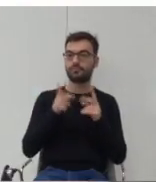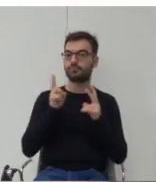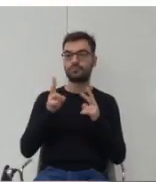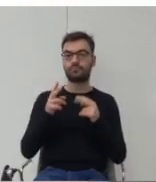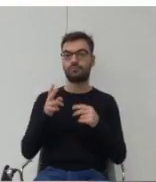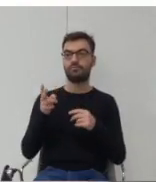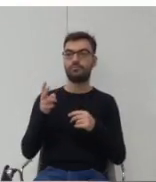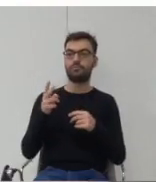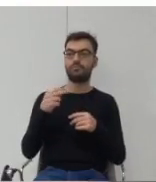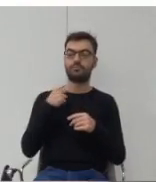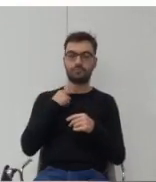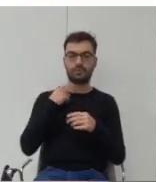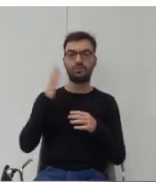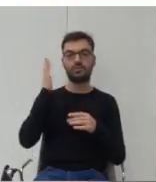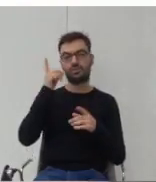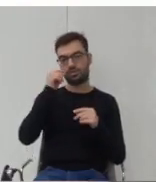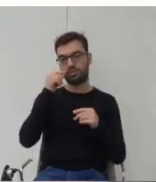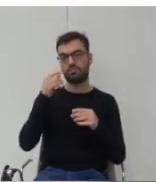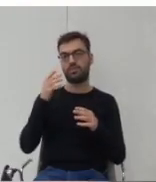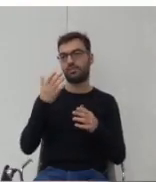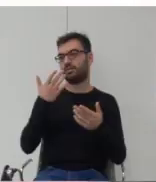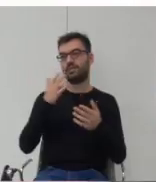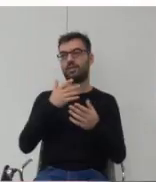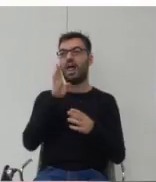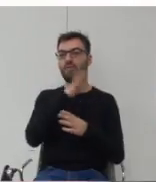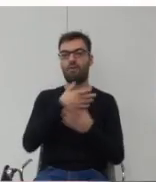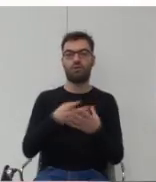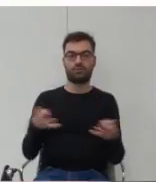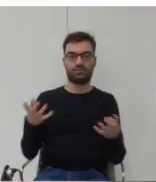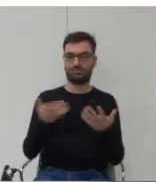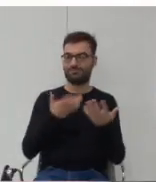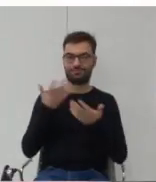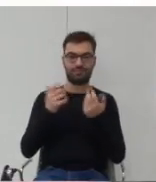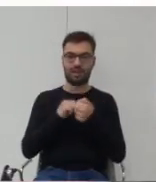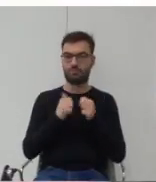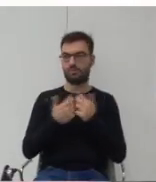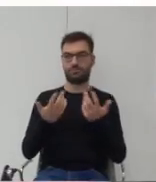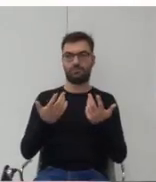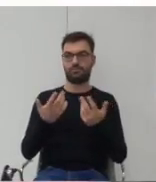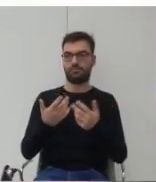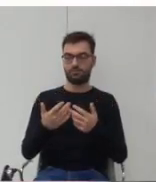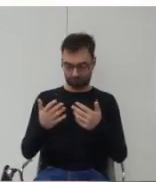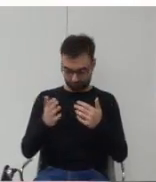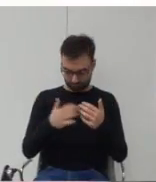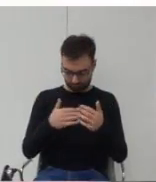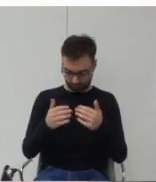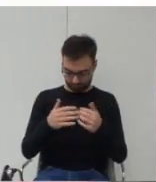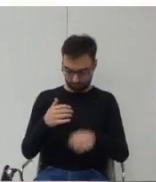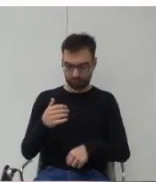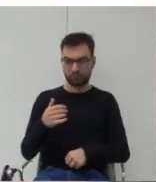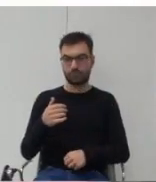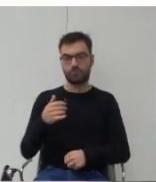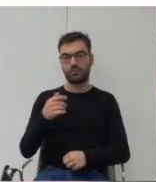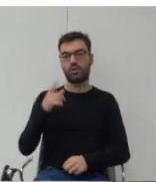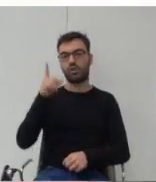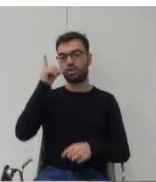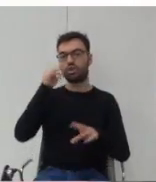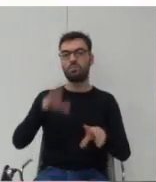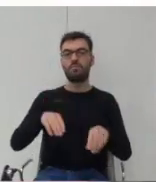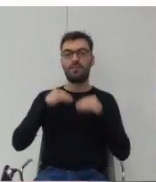naprawdę ktoś śpi na gołym betonie czy w jakimś kiepskiej jakości